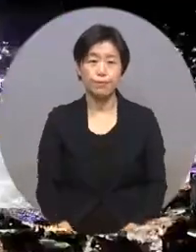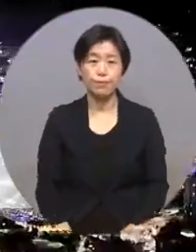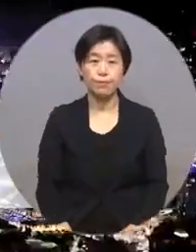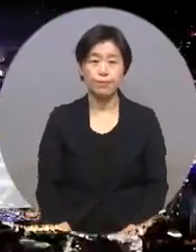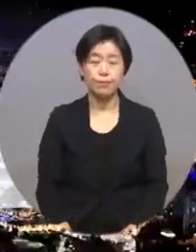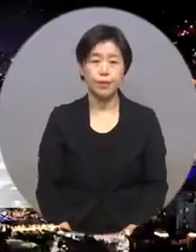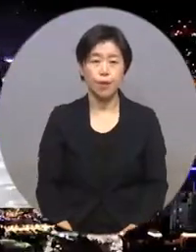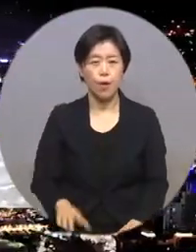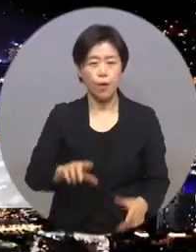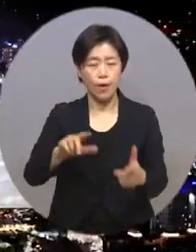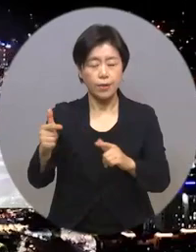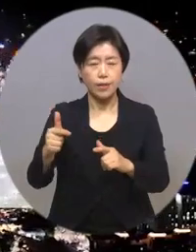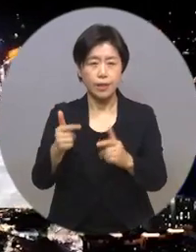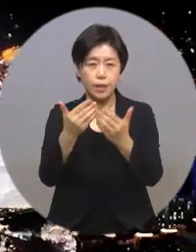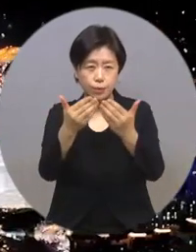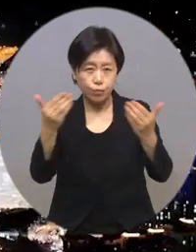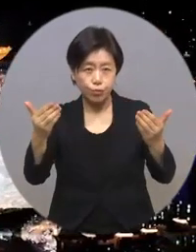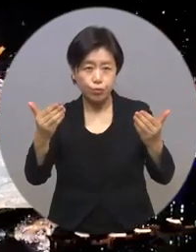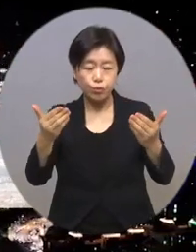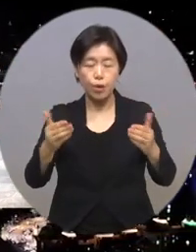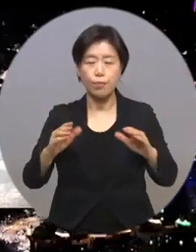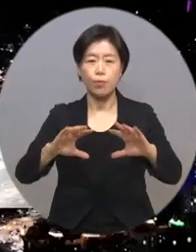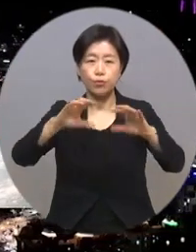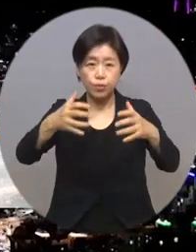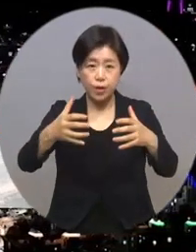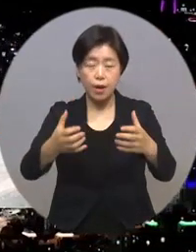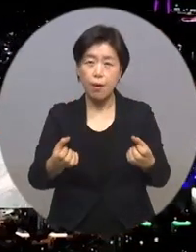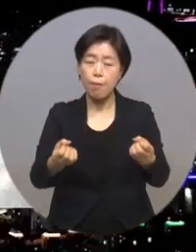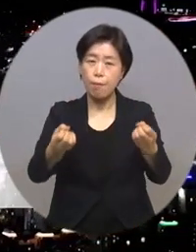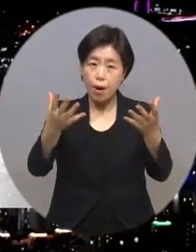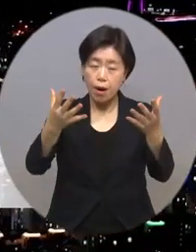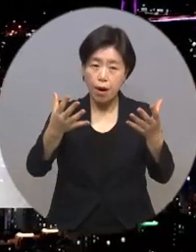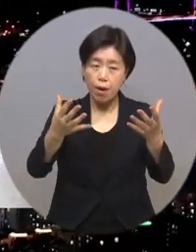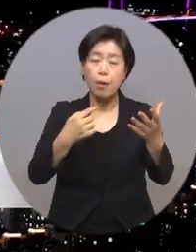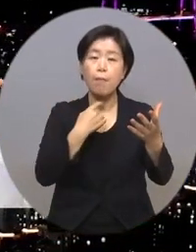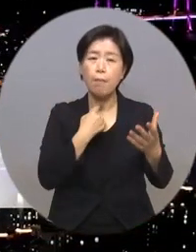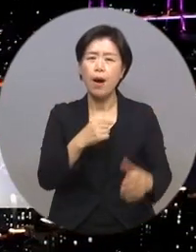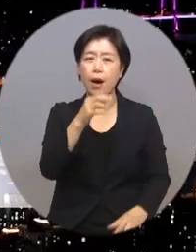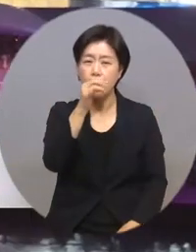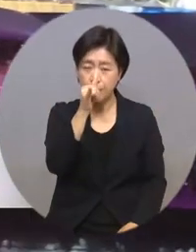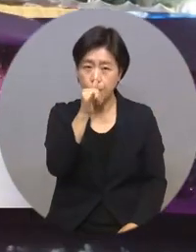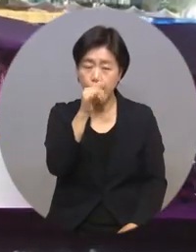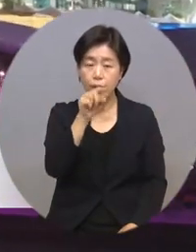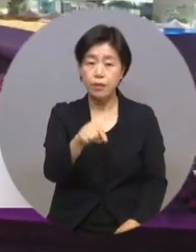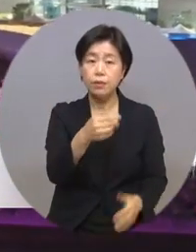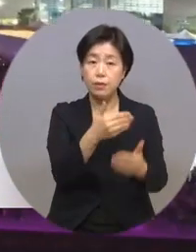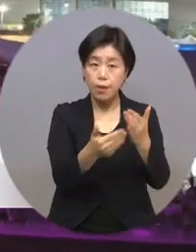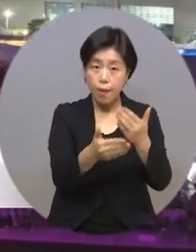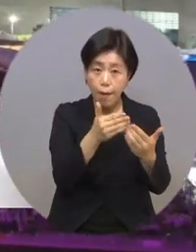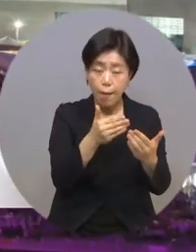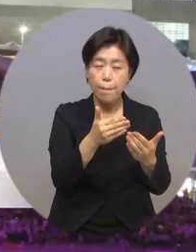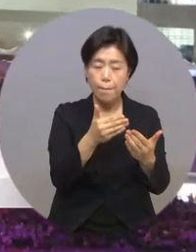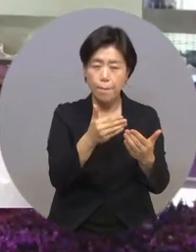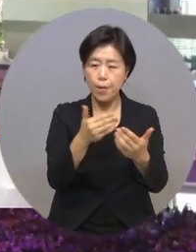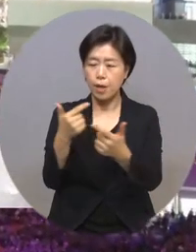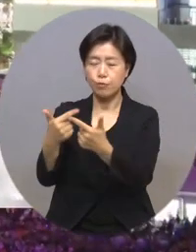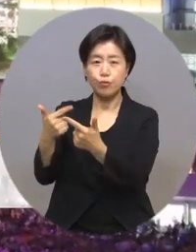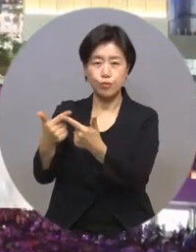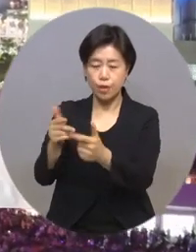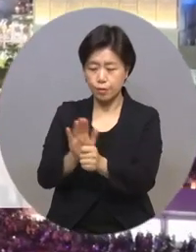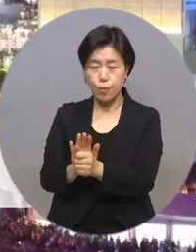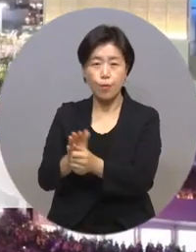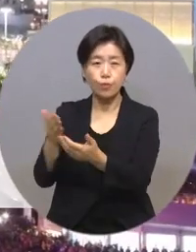국제정원 박람회 등 국제행사를 이미 개최했던 도시로 이러한 경험의 교류를 원한 부산시의